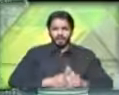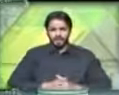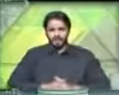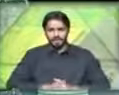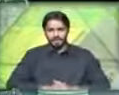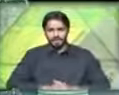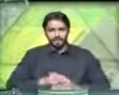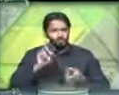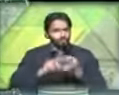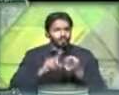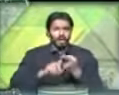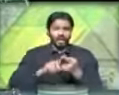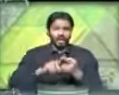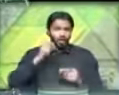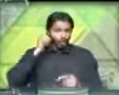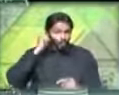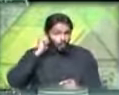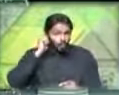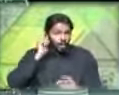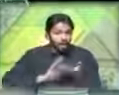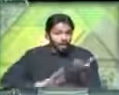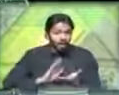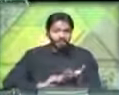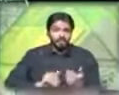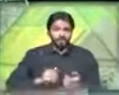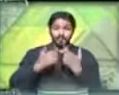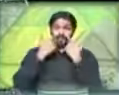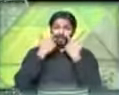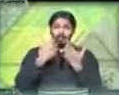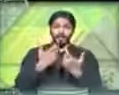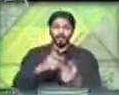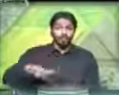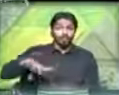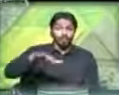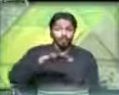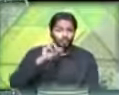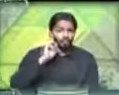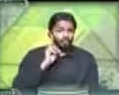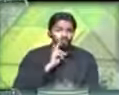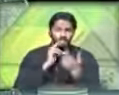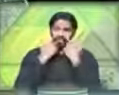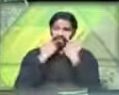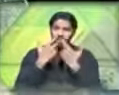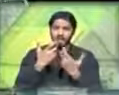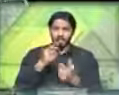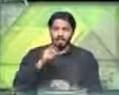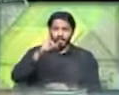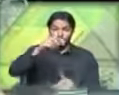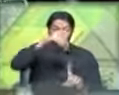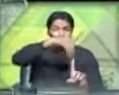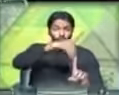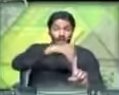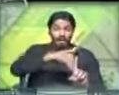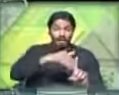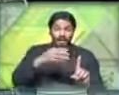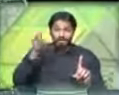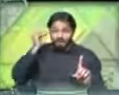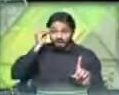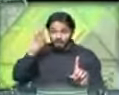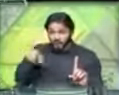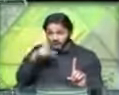رب. أرجو أن تتدبر معي أخي محمد وإخواني وأخواتي هذا الكلام